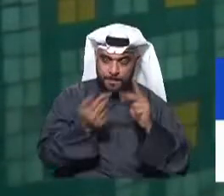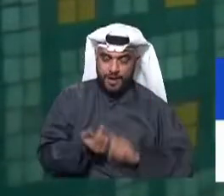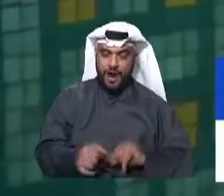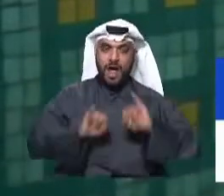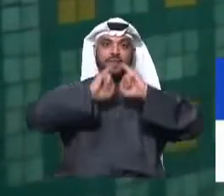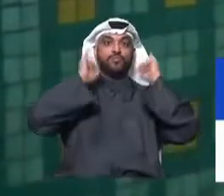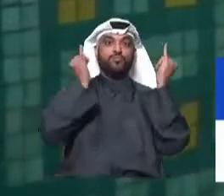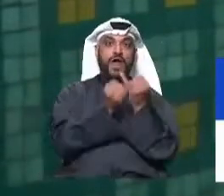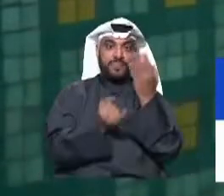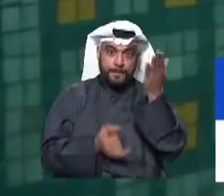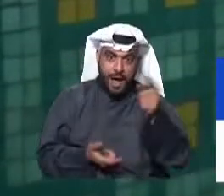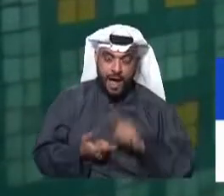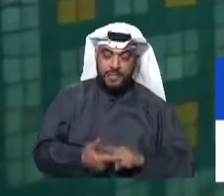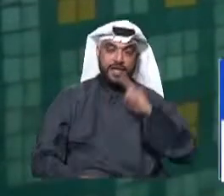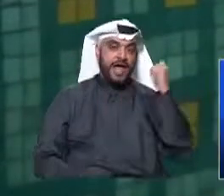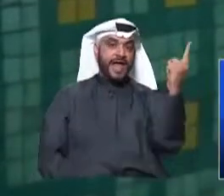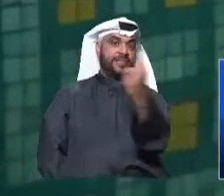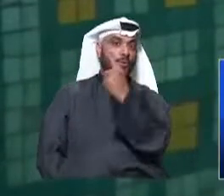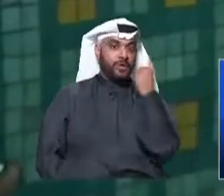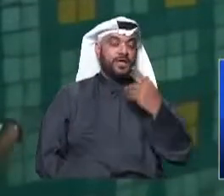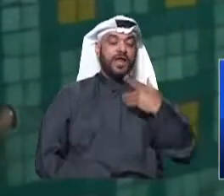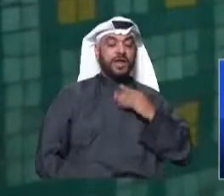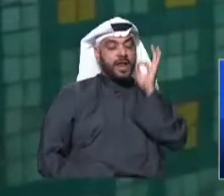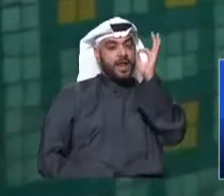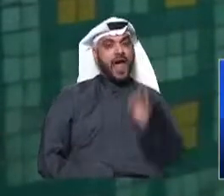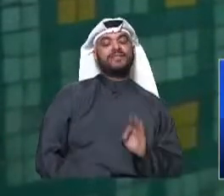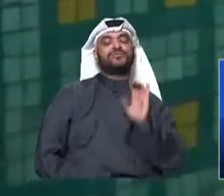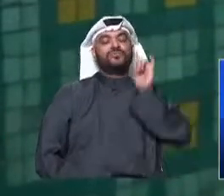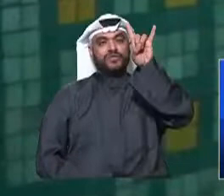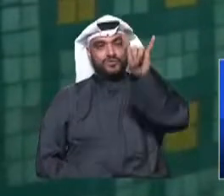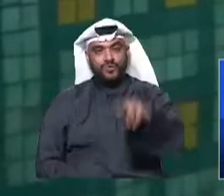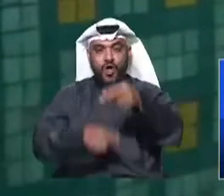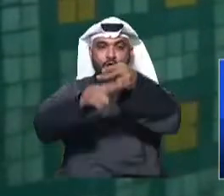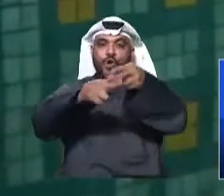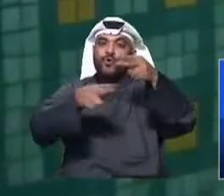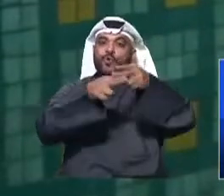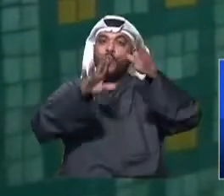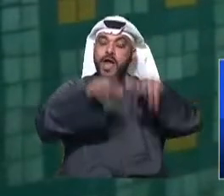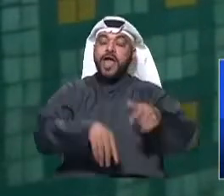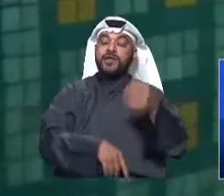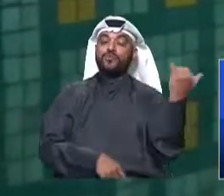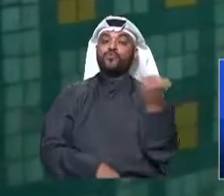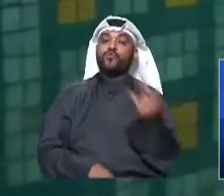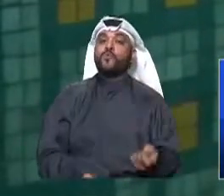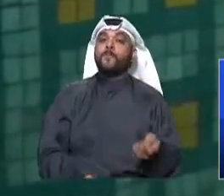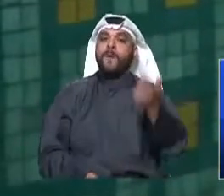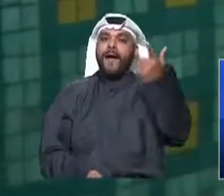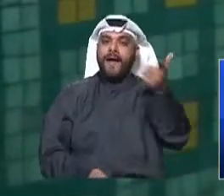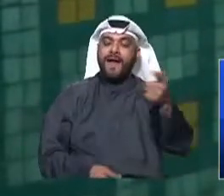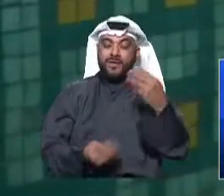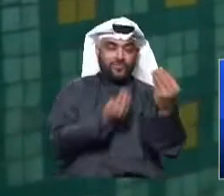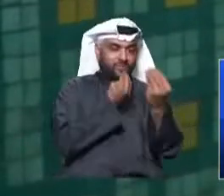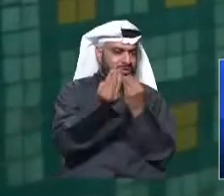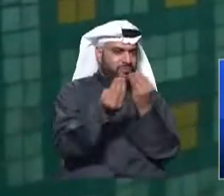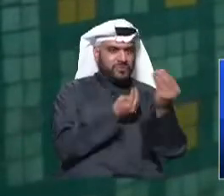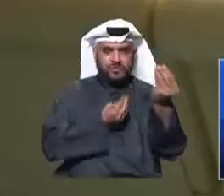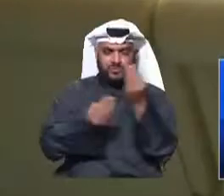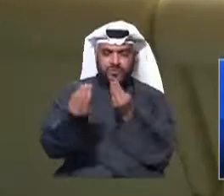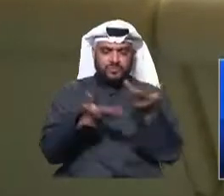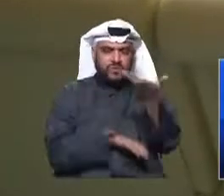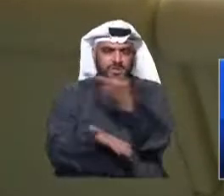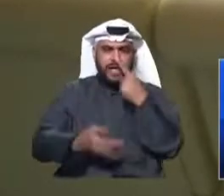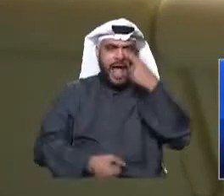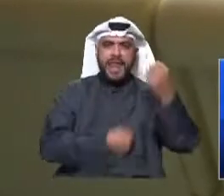الدولية والمحافل الإقليمية، والكويت عنصر فاعل في المنظومة